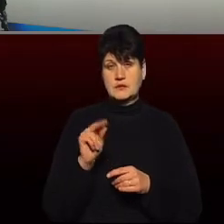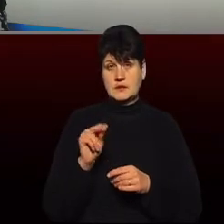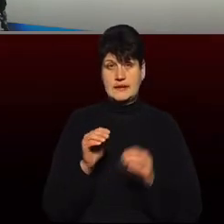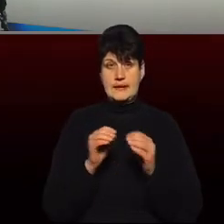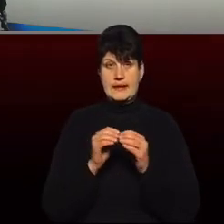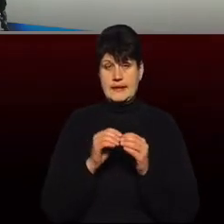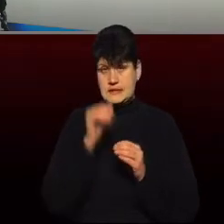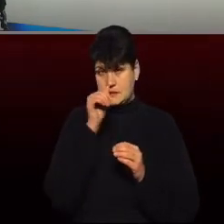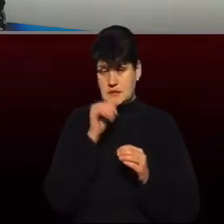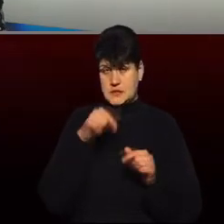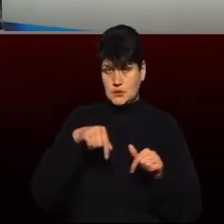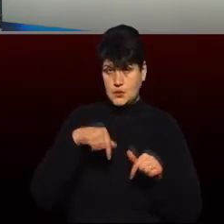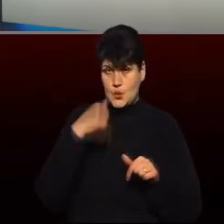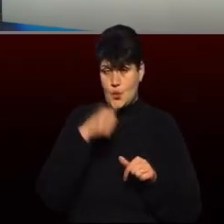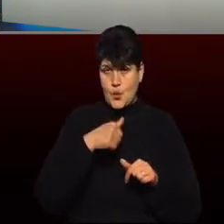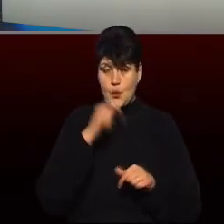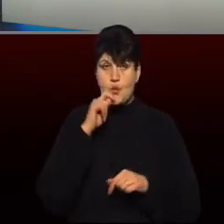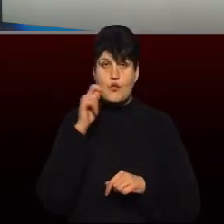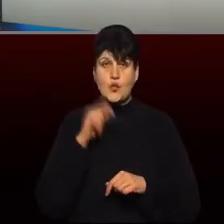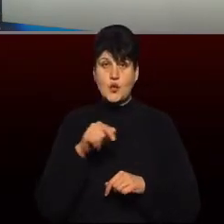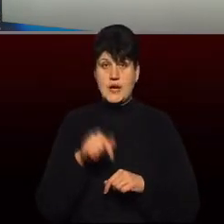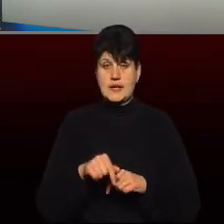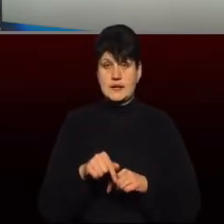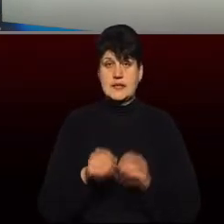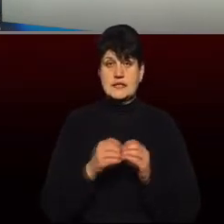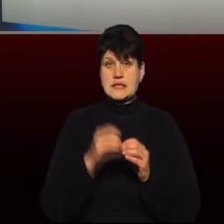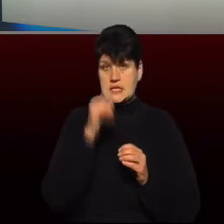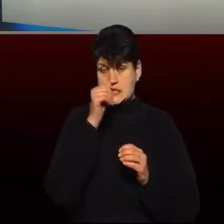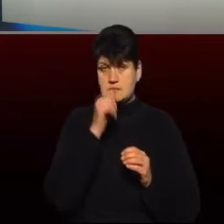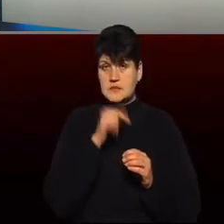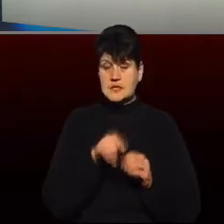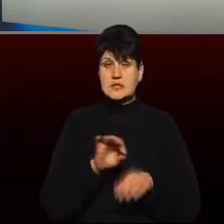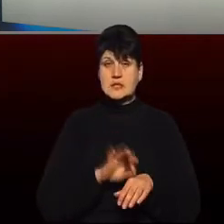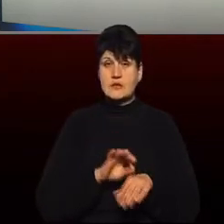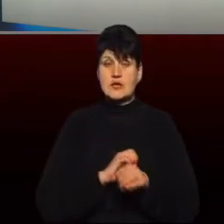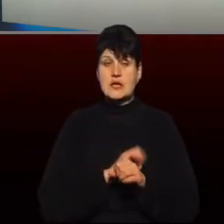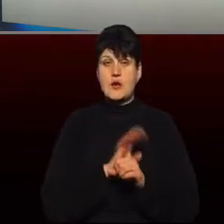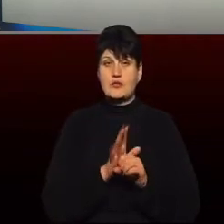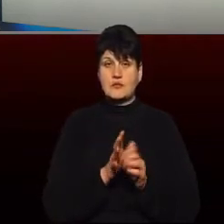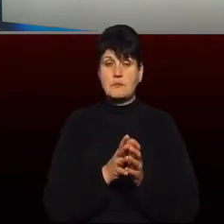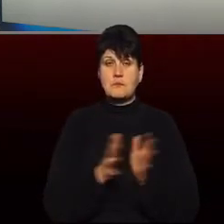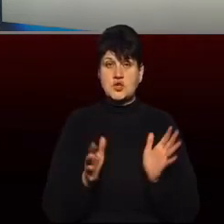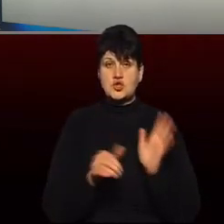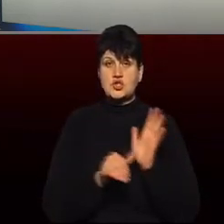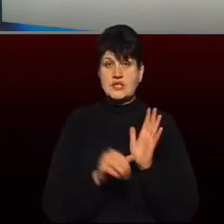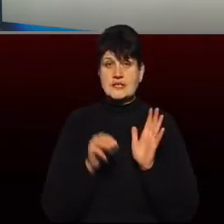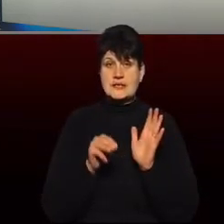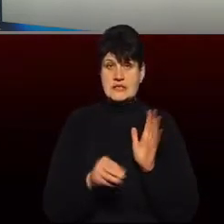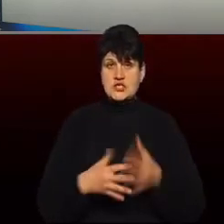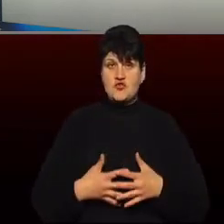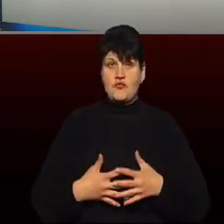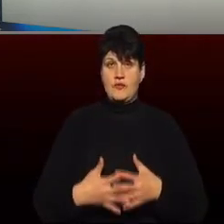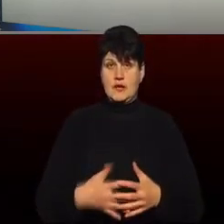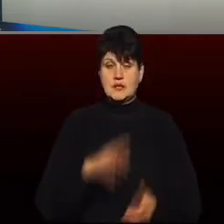року. В Україні за 10 місяців захворіло на ковід більше 6 тисяч вагітних. З них